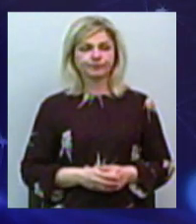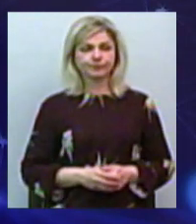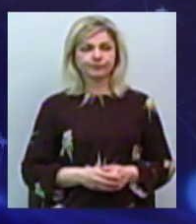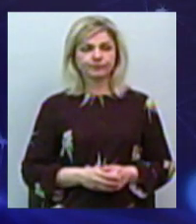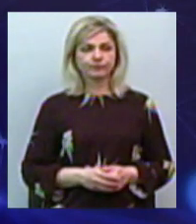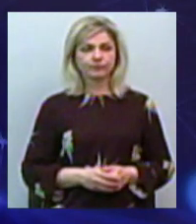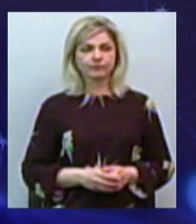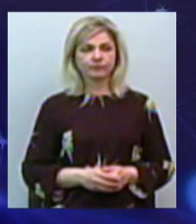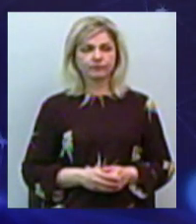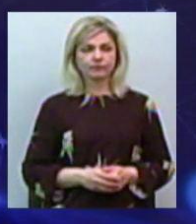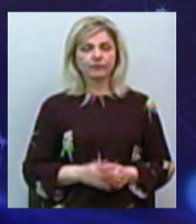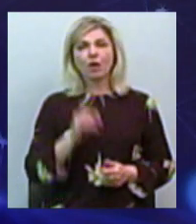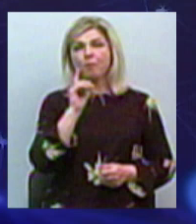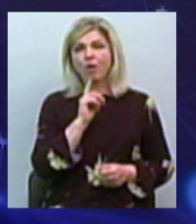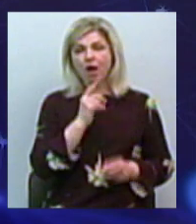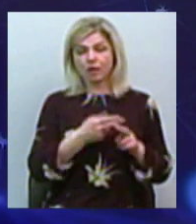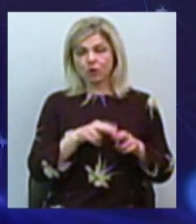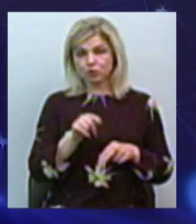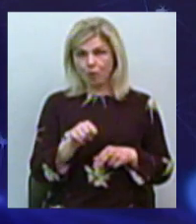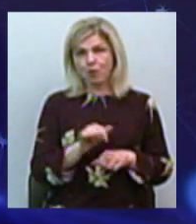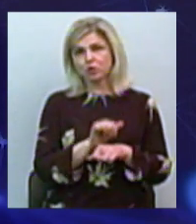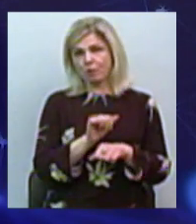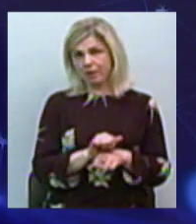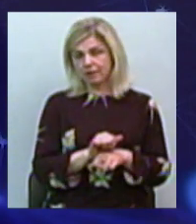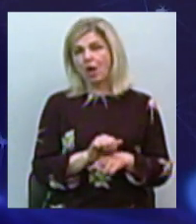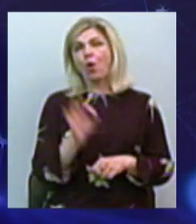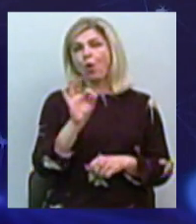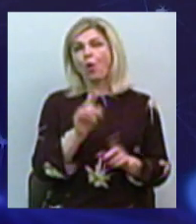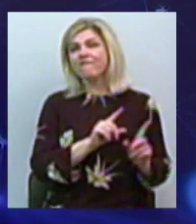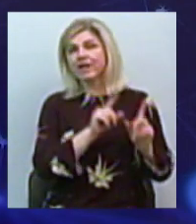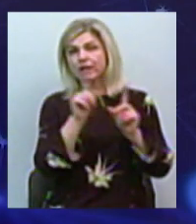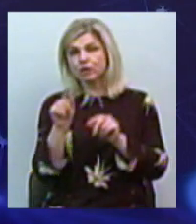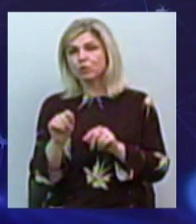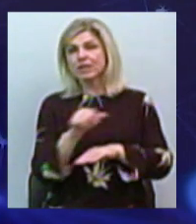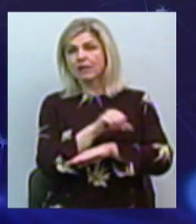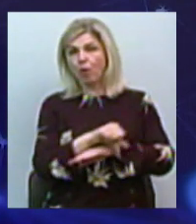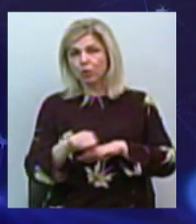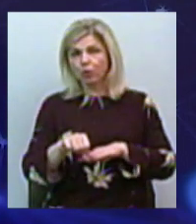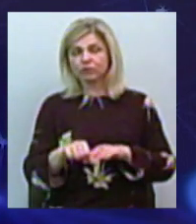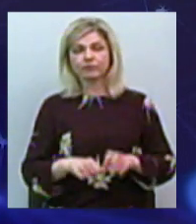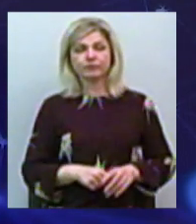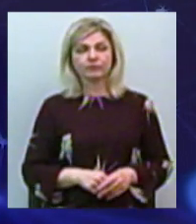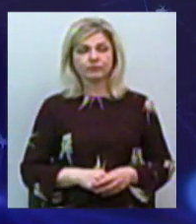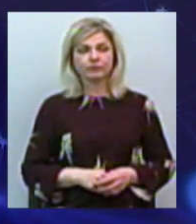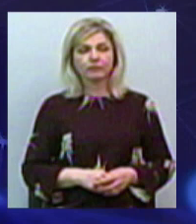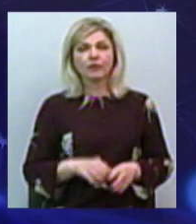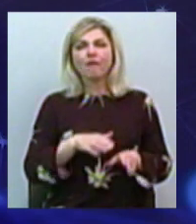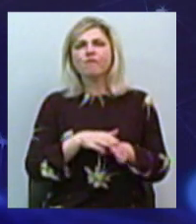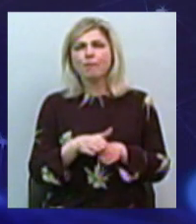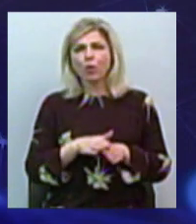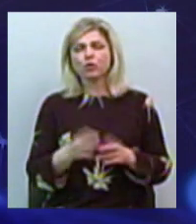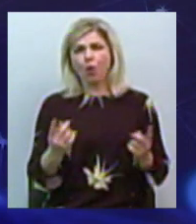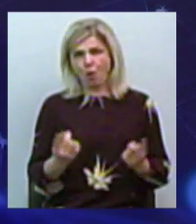на цьому Україна поки що зупинилася. Щодо виїзду за кордон, дотримання